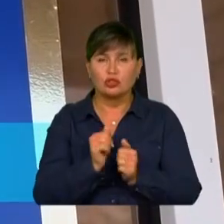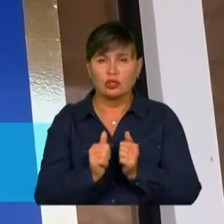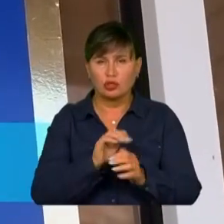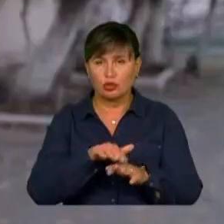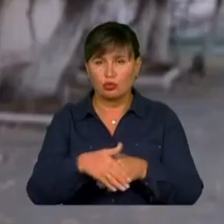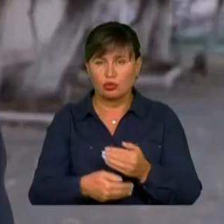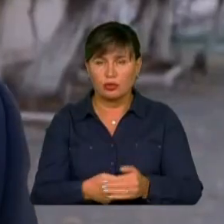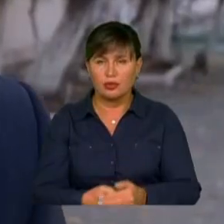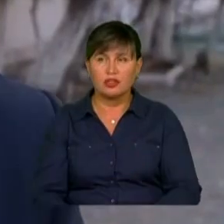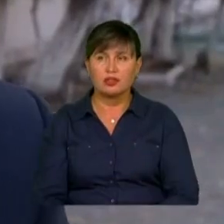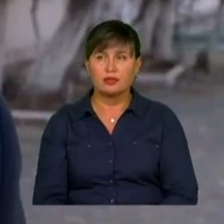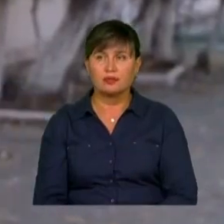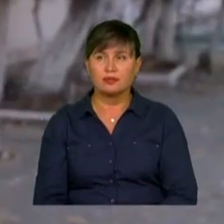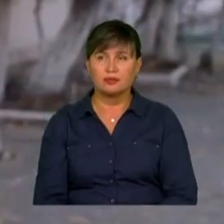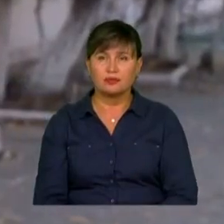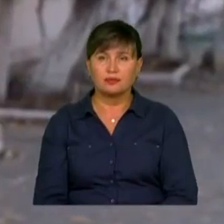руки.